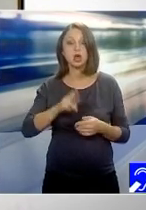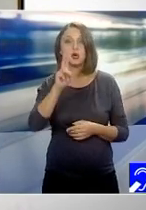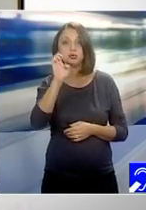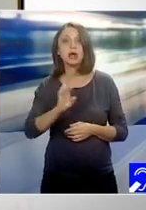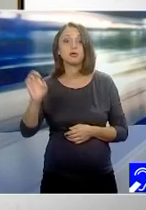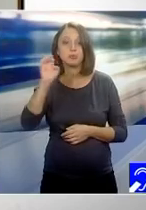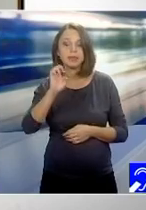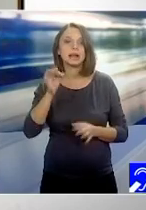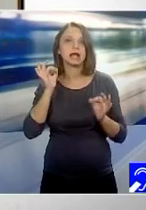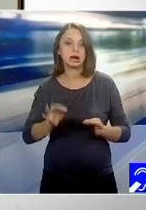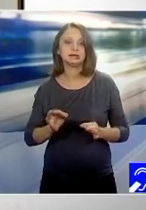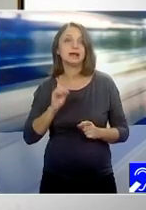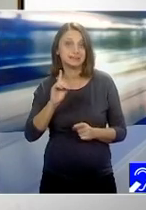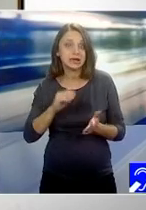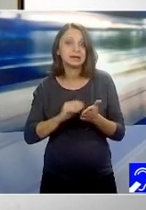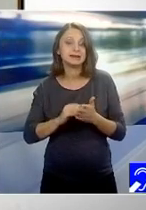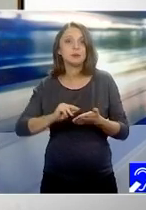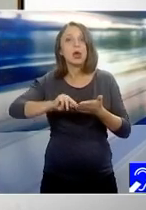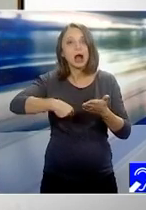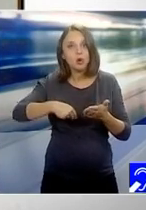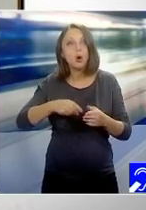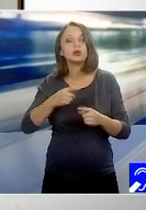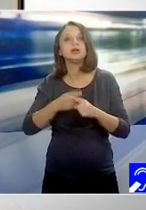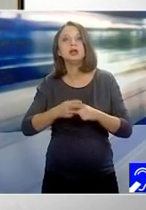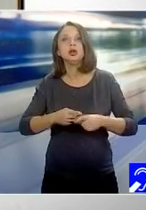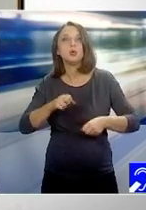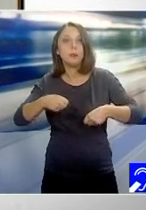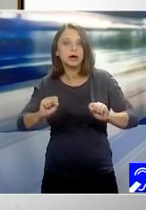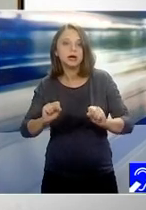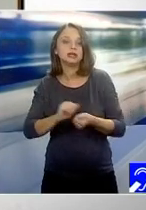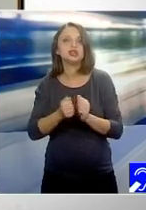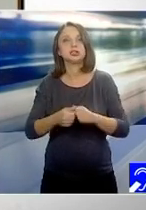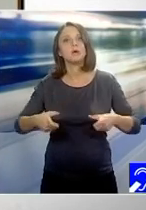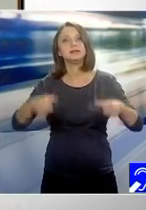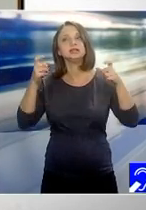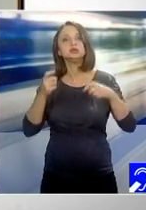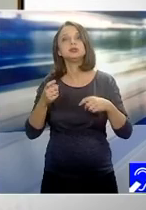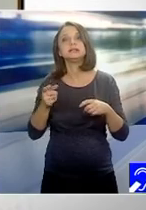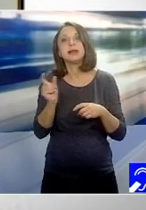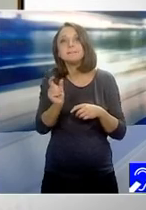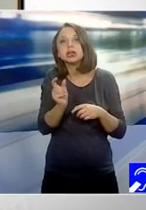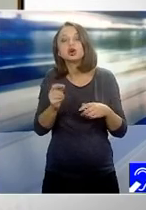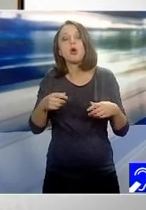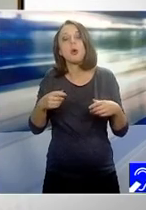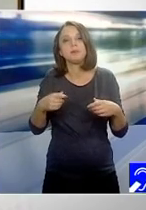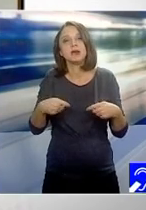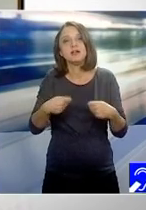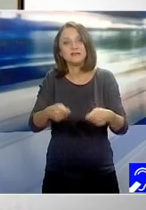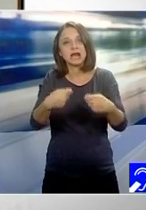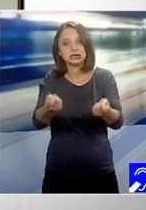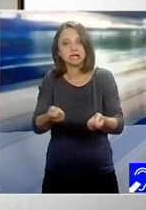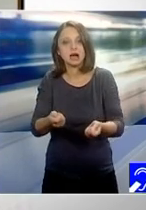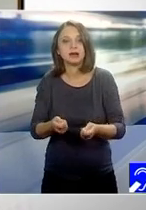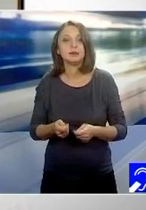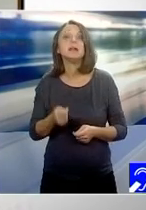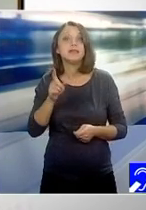să semneze un acord cu bănci sau instituții de microfinanțare din țările respective. Printre primele țări care au semnat